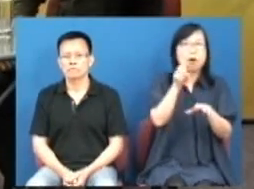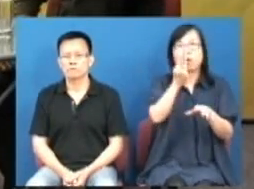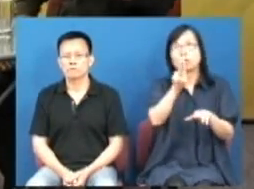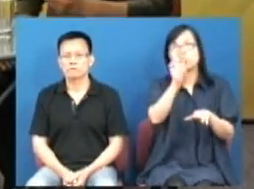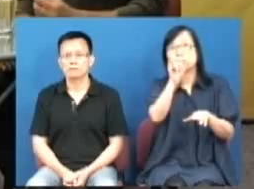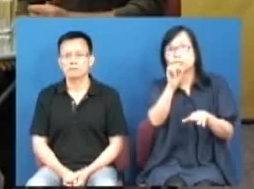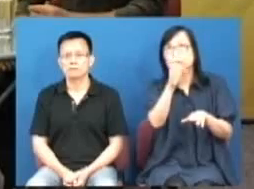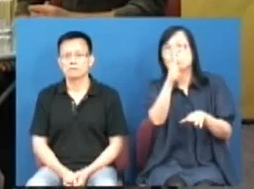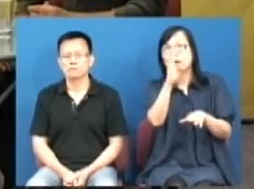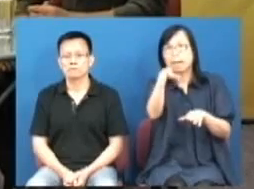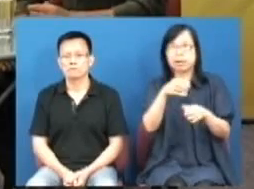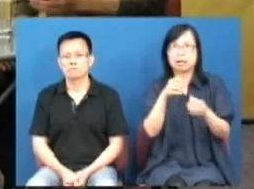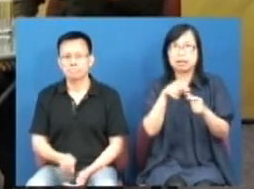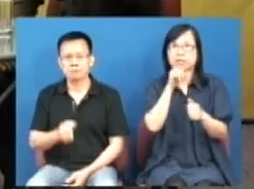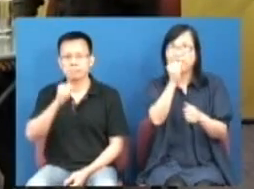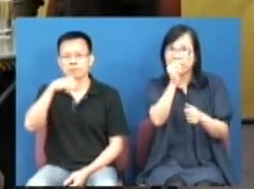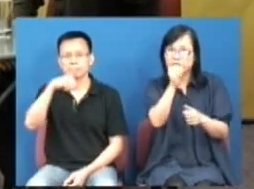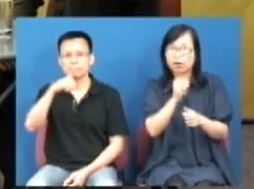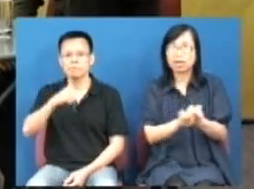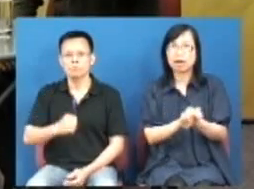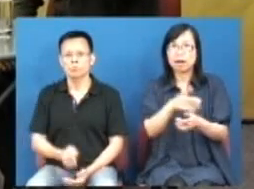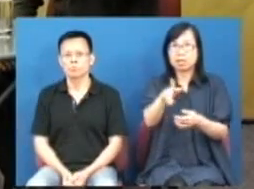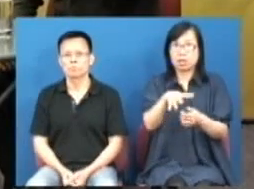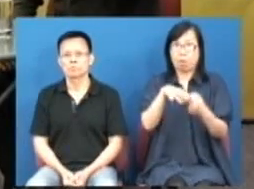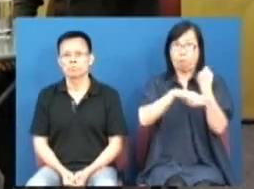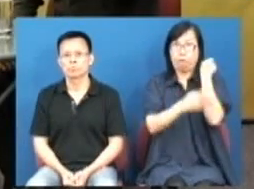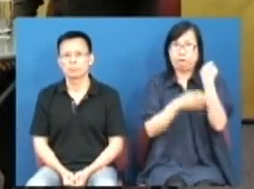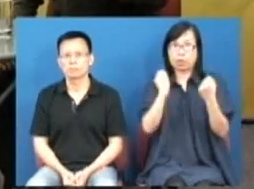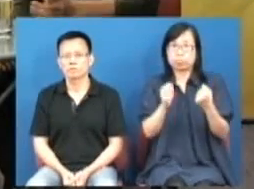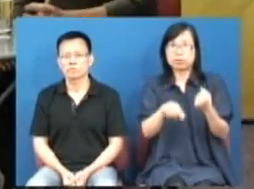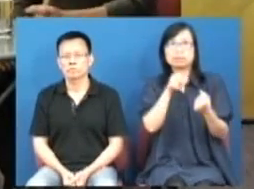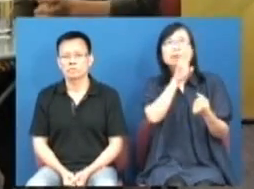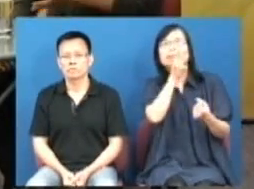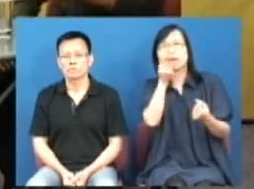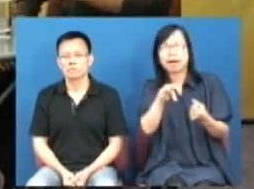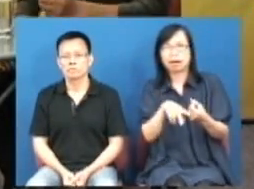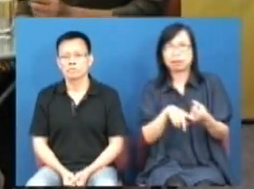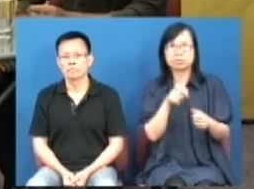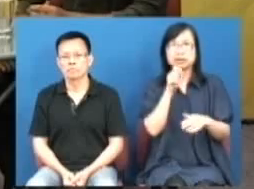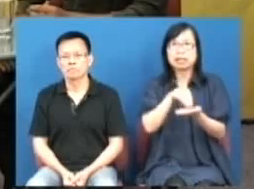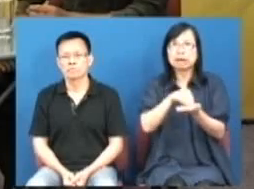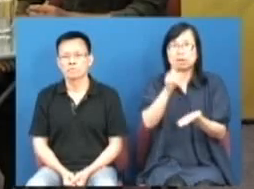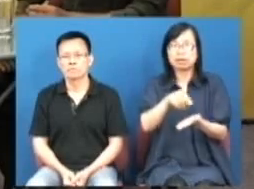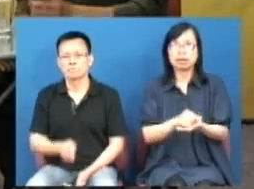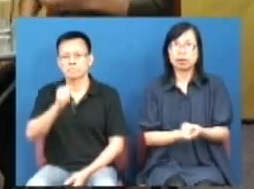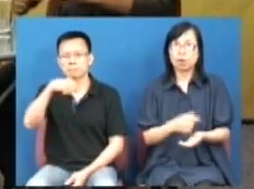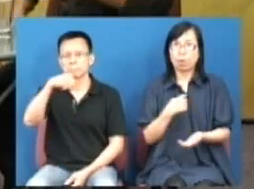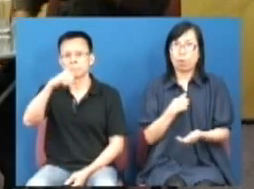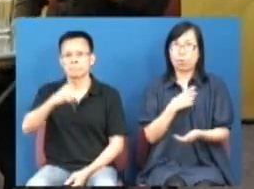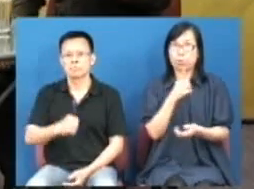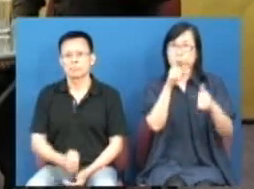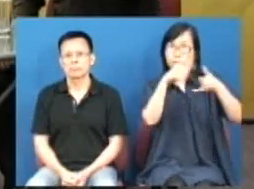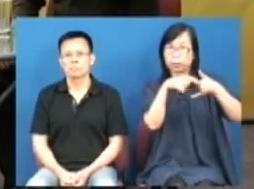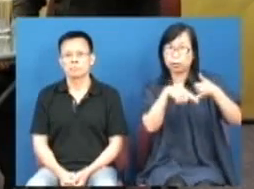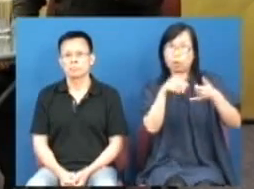觸犯咗呢啲指引咧？ 嗯。 咁呢個馮華法官竟然話，即係視乎情況而定啦。嗱，呢個講法可圈可點啊。 係。 咁即係話個人